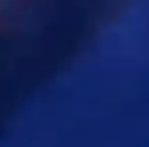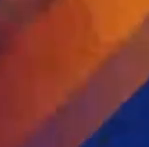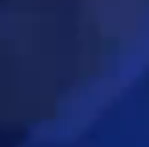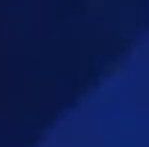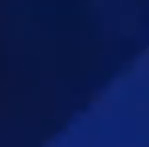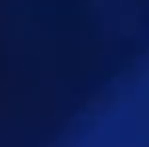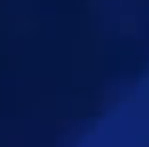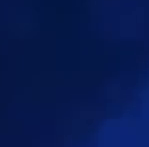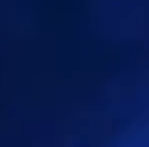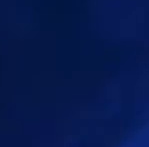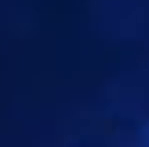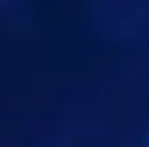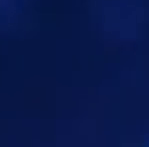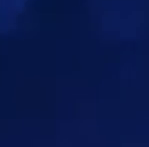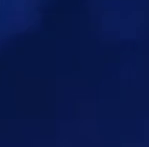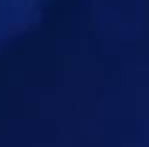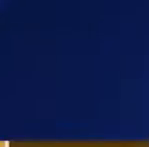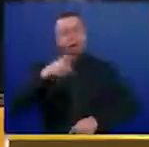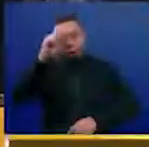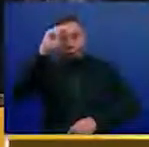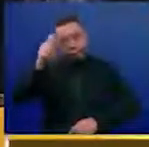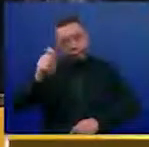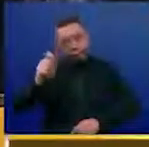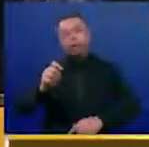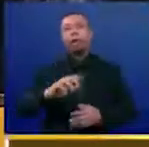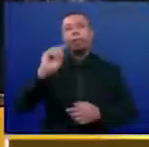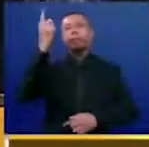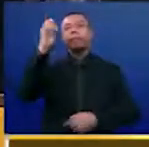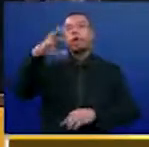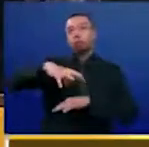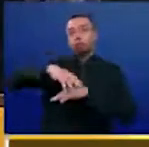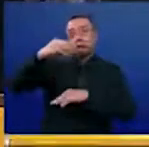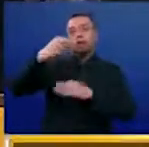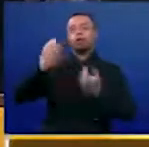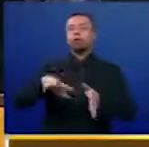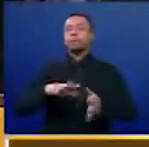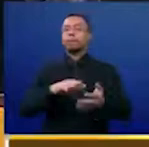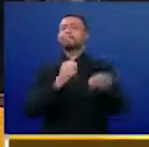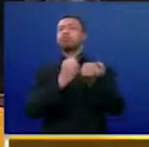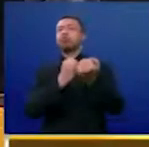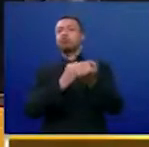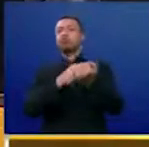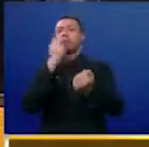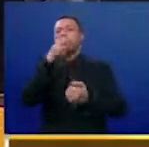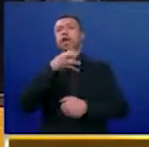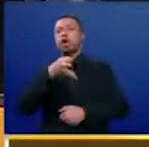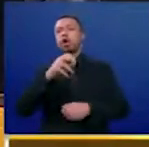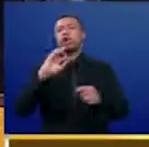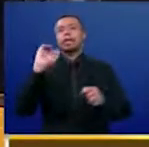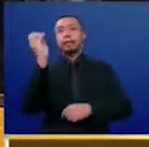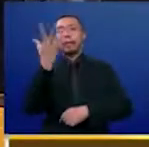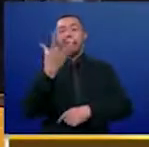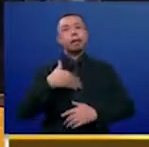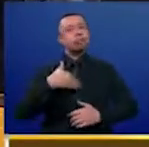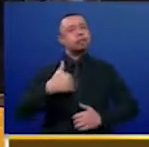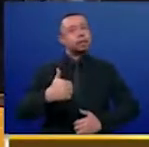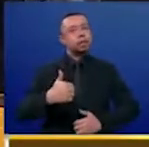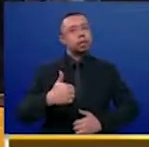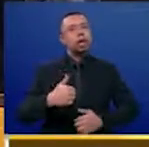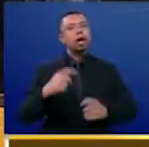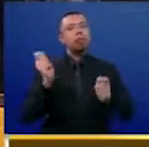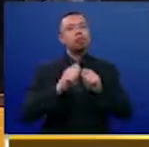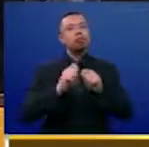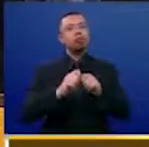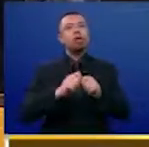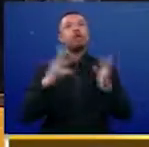Hai pemerintah pusat mengapresiasi pemerintah kota Semarang yang mampu menurunkan